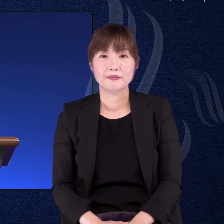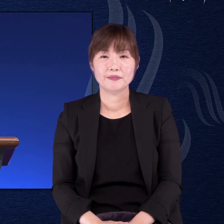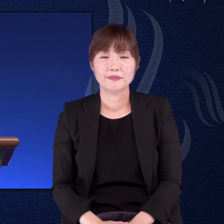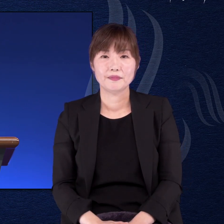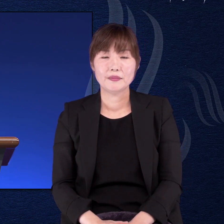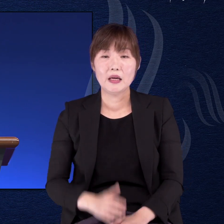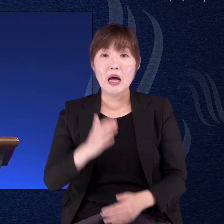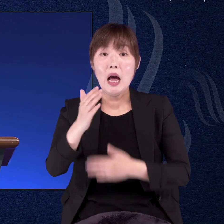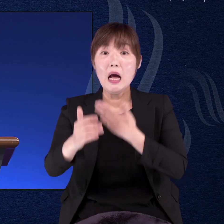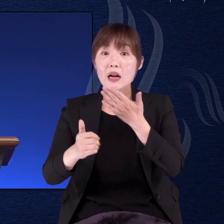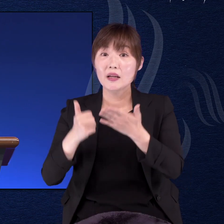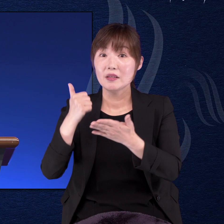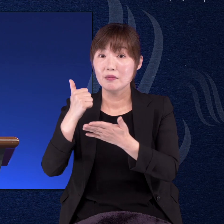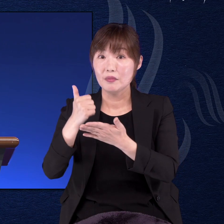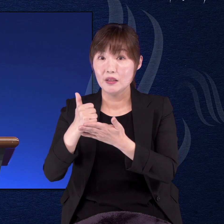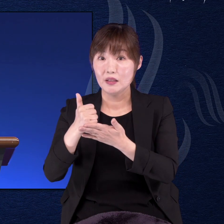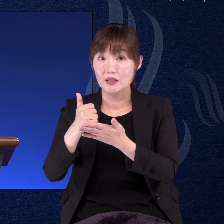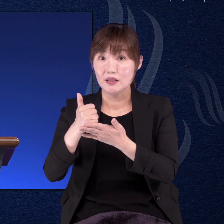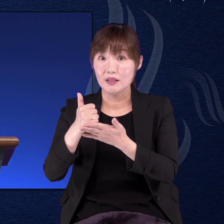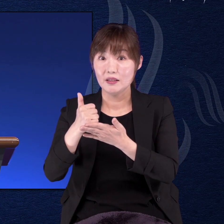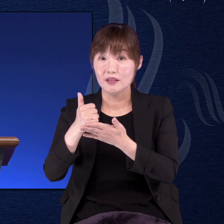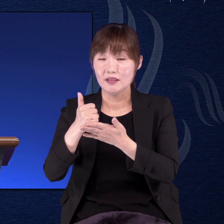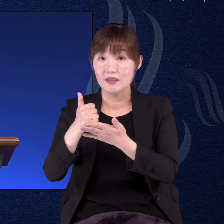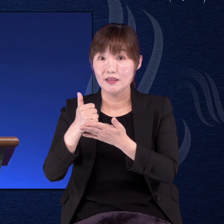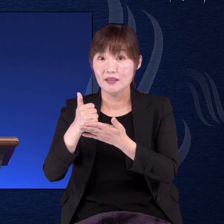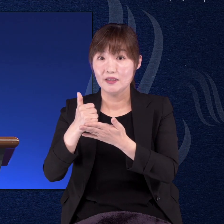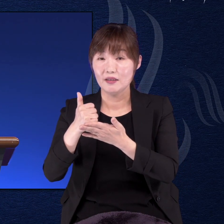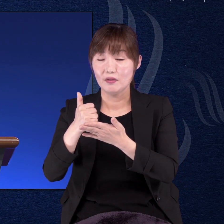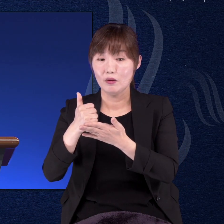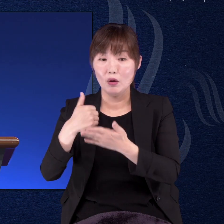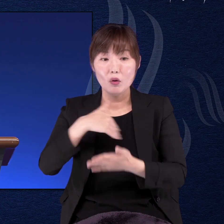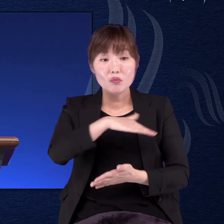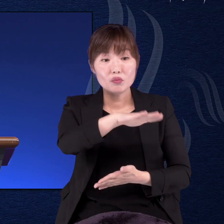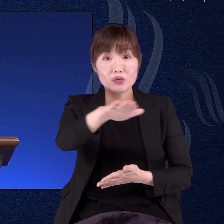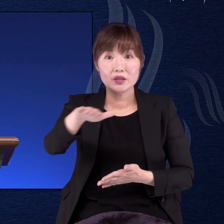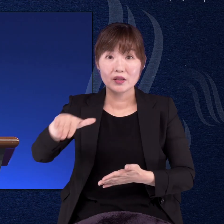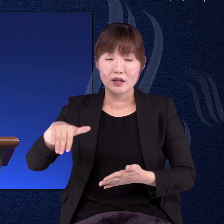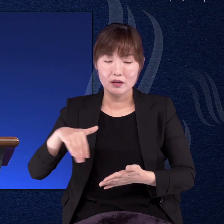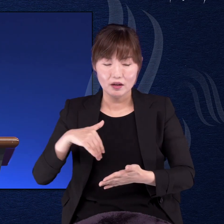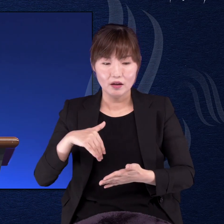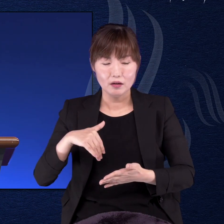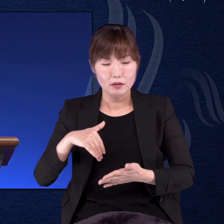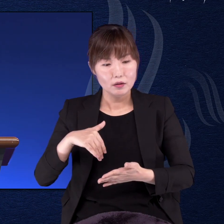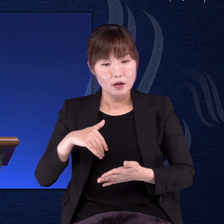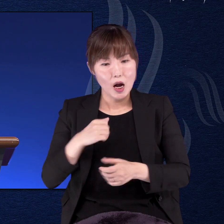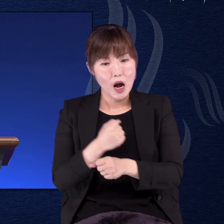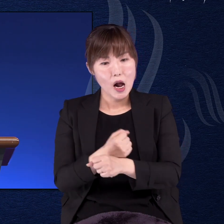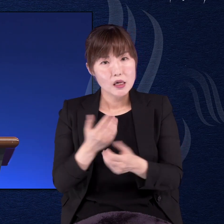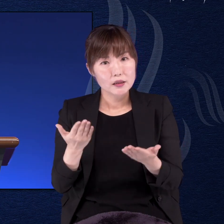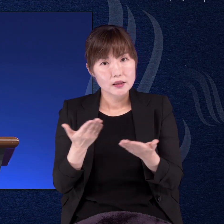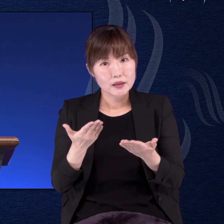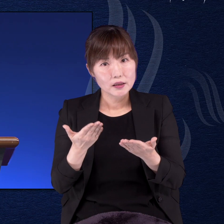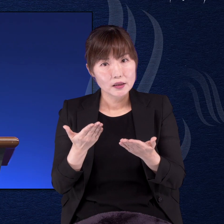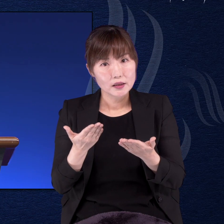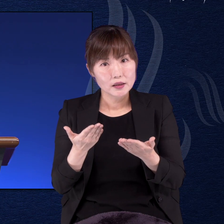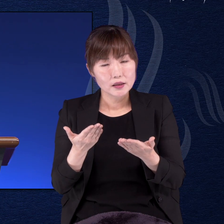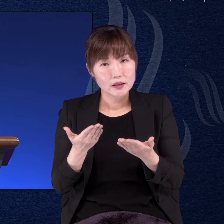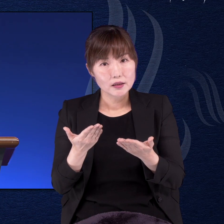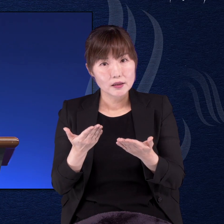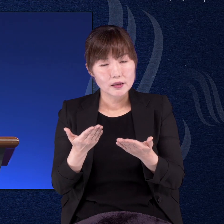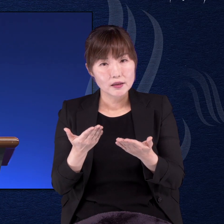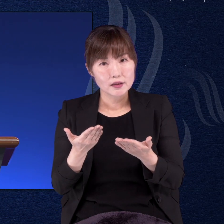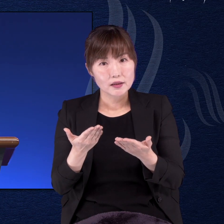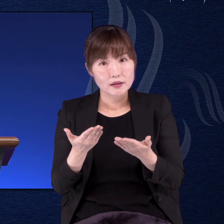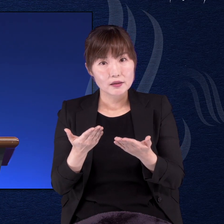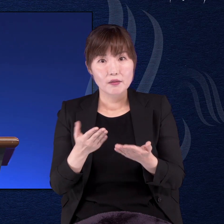하나님이 우리에게 우리가 할 일을 알려주셨어요. 그게 바로 오늘의 말씀입니다.